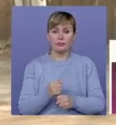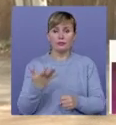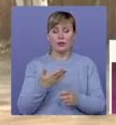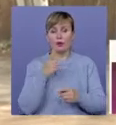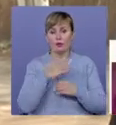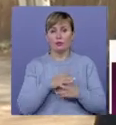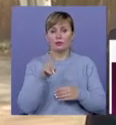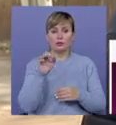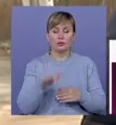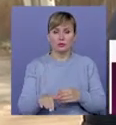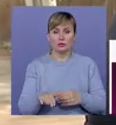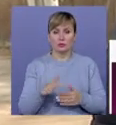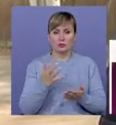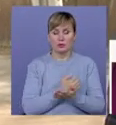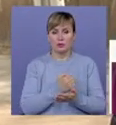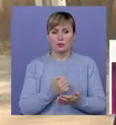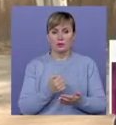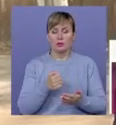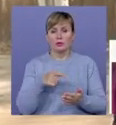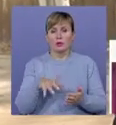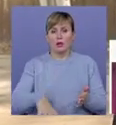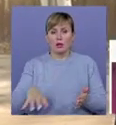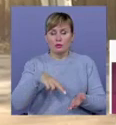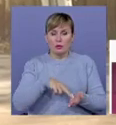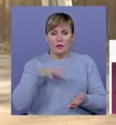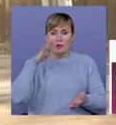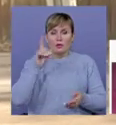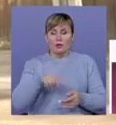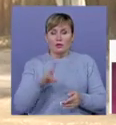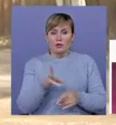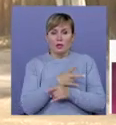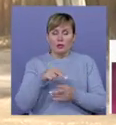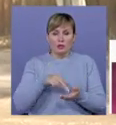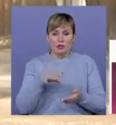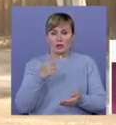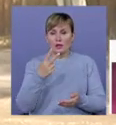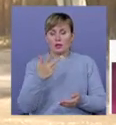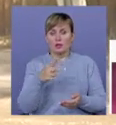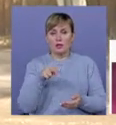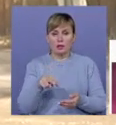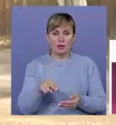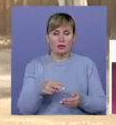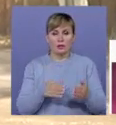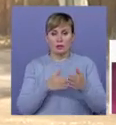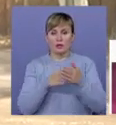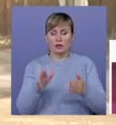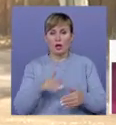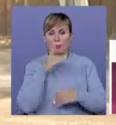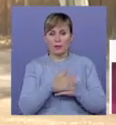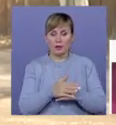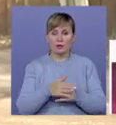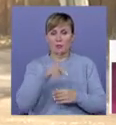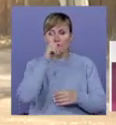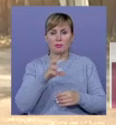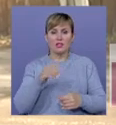тысяч тенге нам уперлось, как говорится, да? Там насос стоит. Вода даже за ночь не накапливается. 2-3 литра буквально не доходило. Почти что месяц мы без